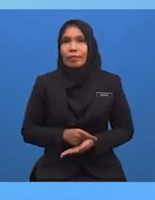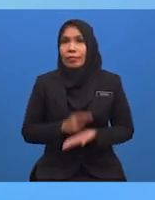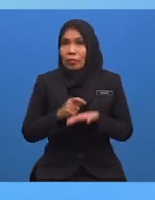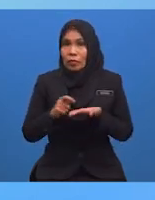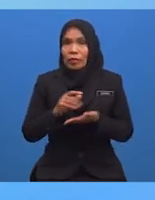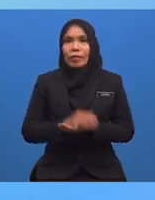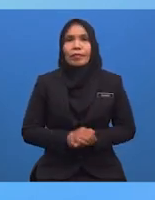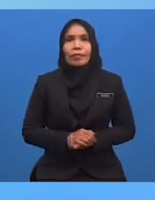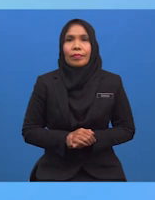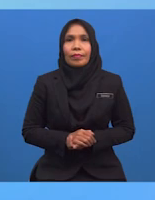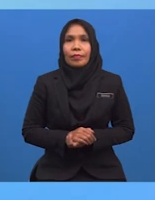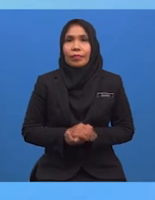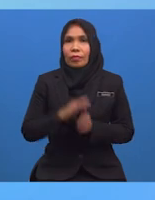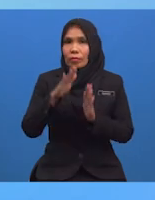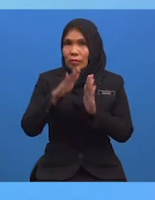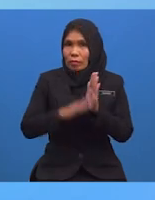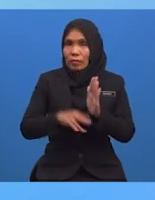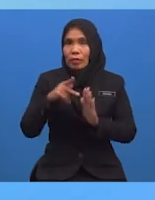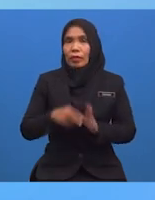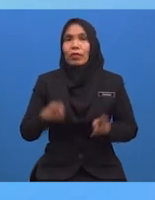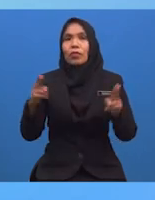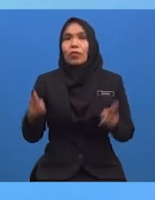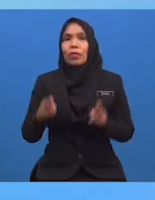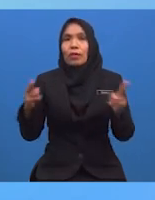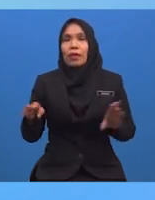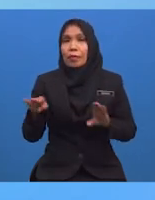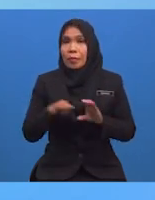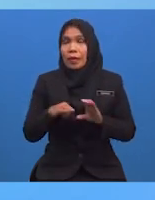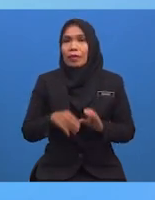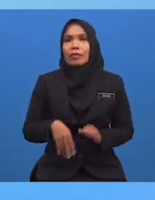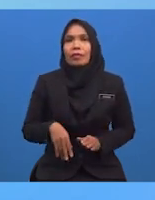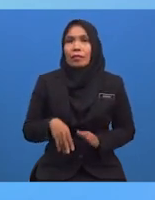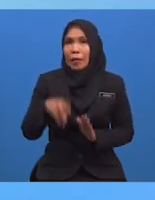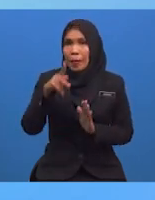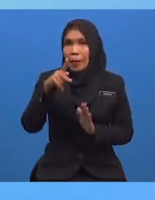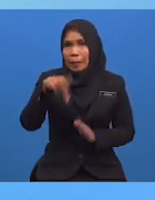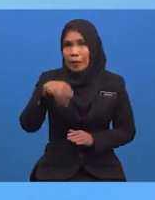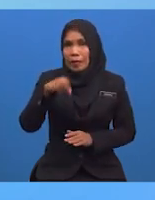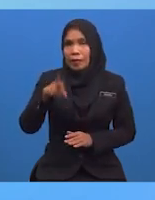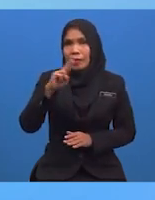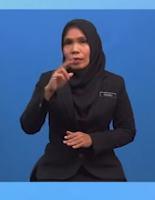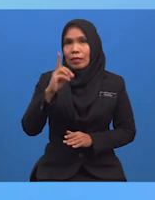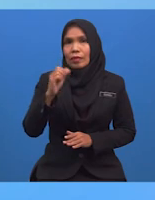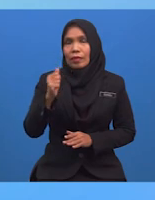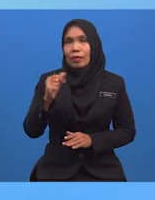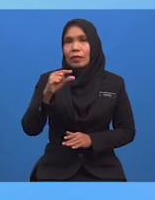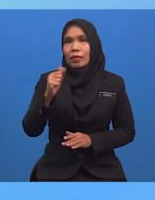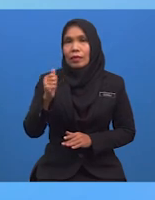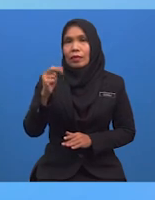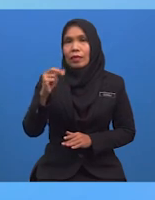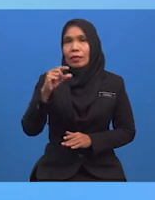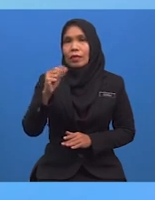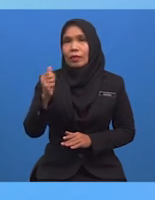mengurangkan keupayaan bank perdagangan memberi pinjaman dan mencipta kredit